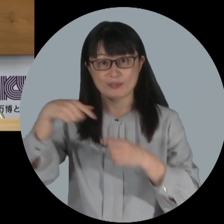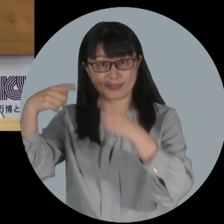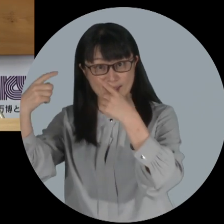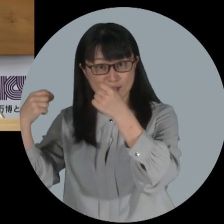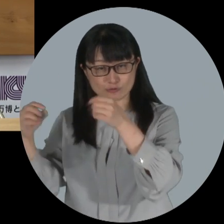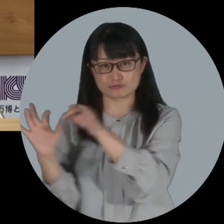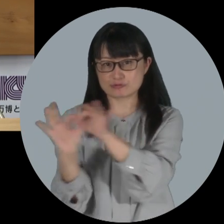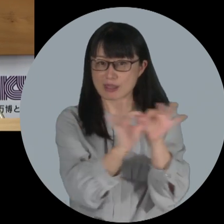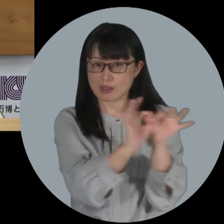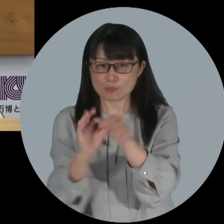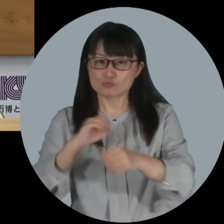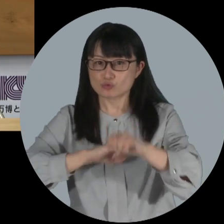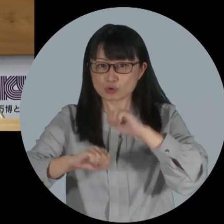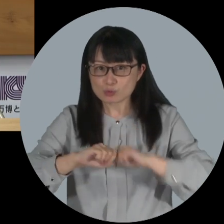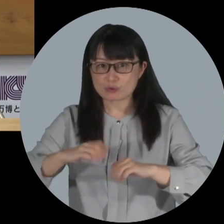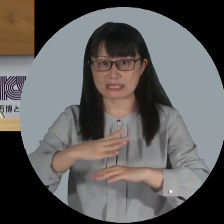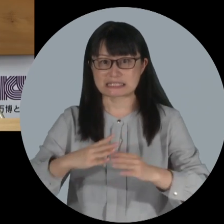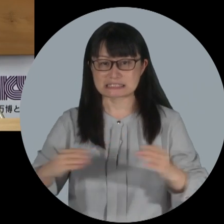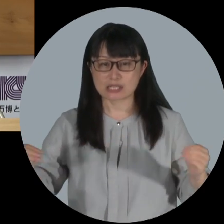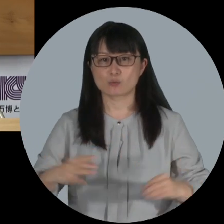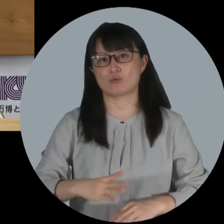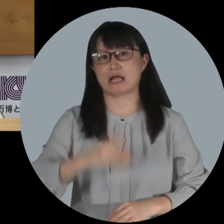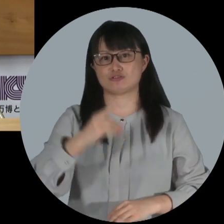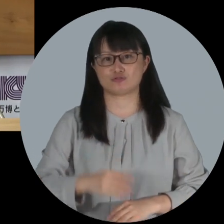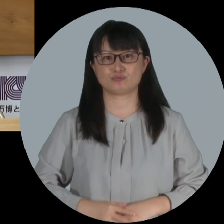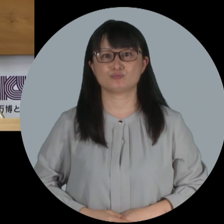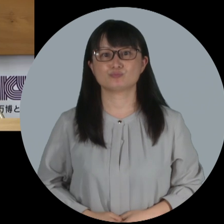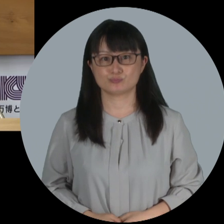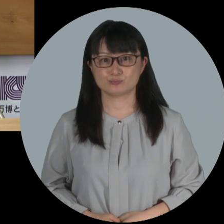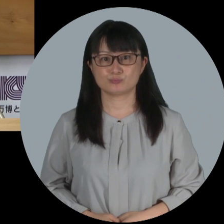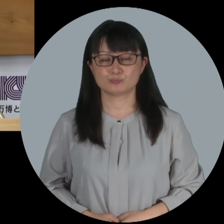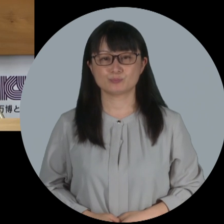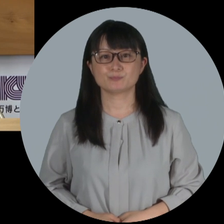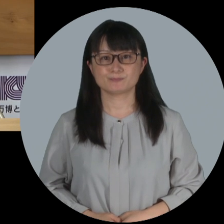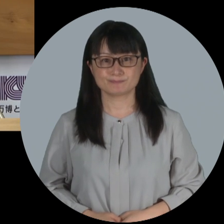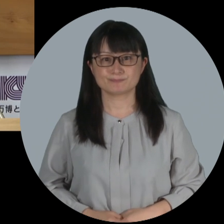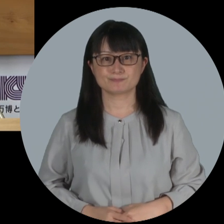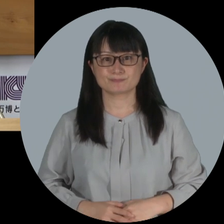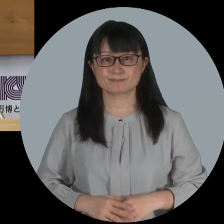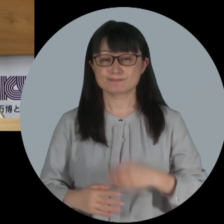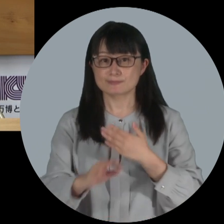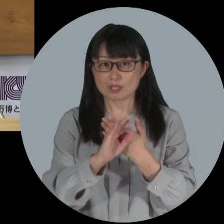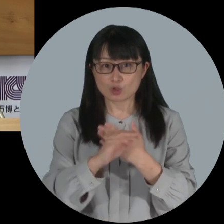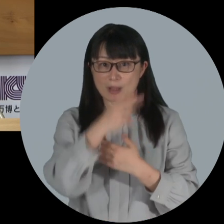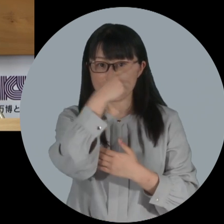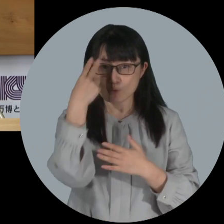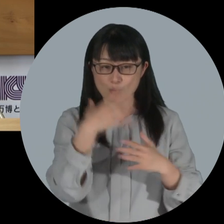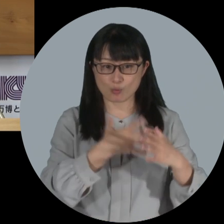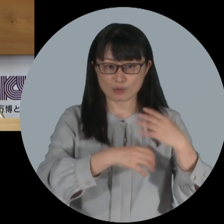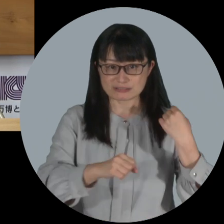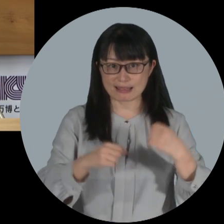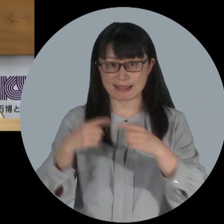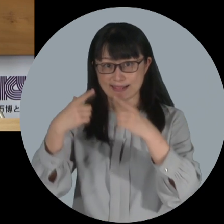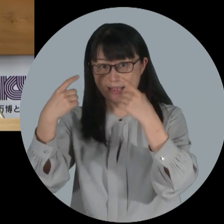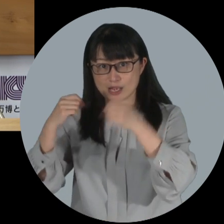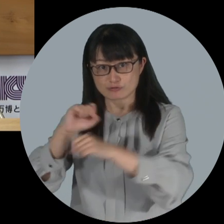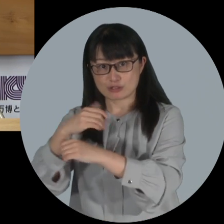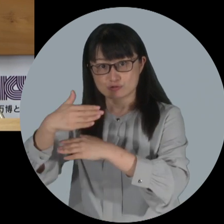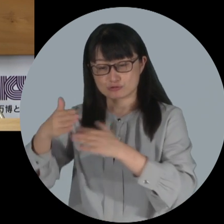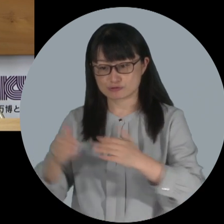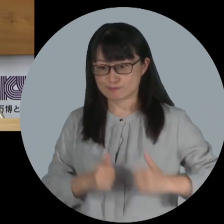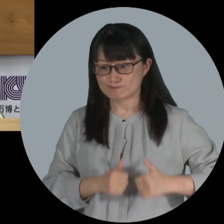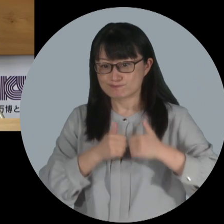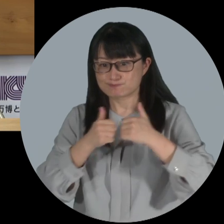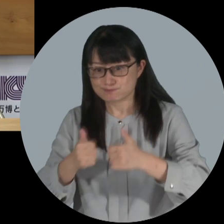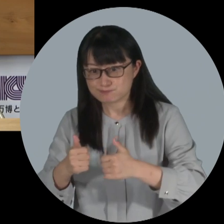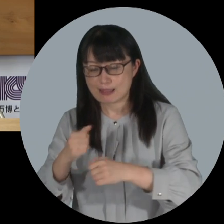り組みは全国初の試みでございます。これによりまして、例えば高校生が大学の研究室を訪問して